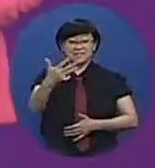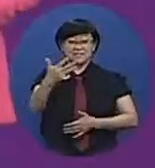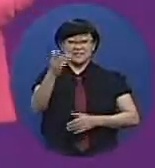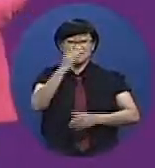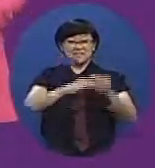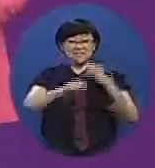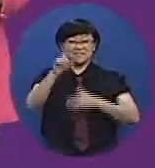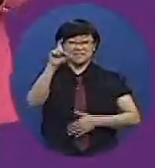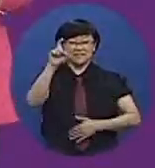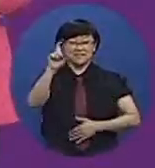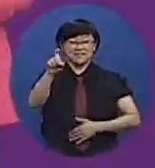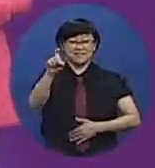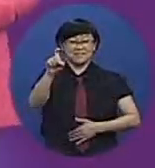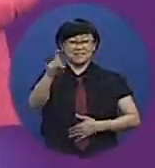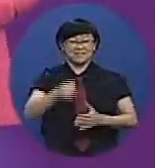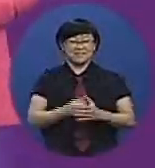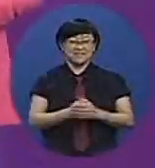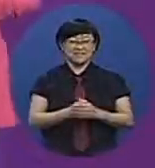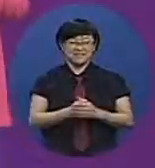8.8.8점 번호